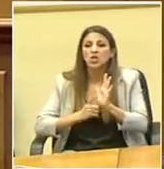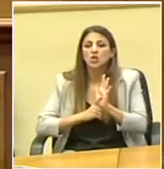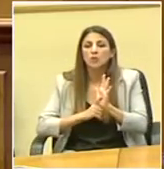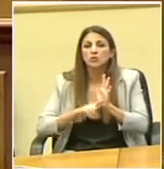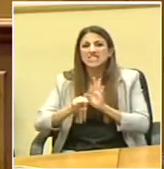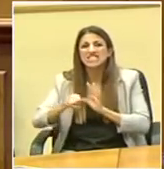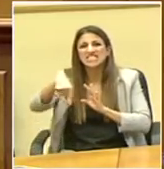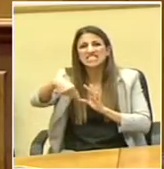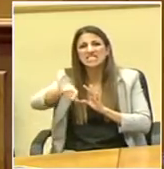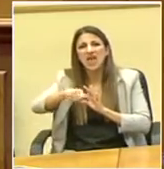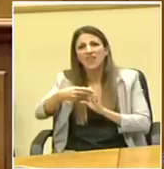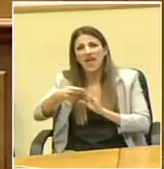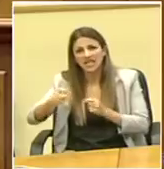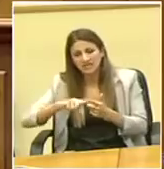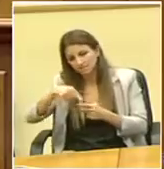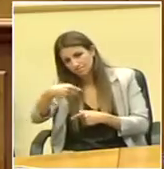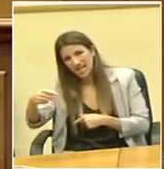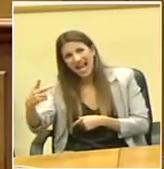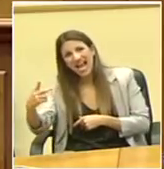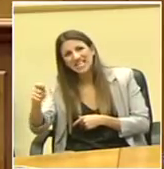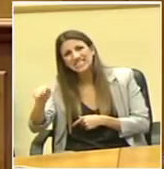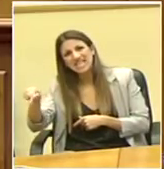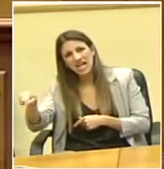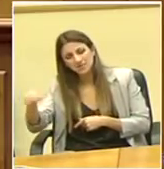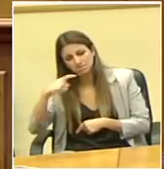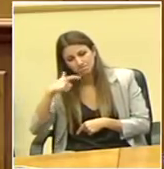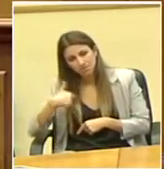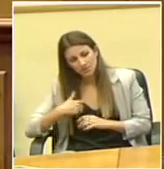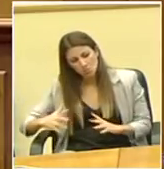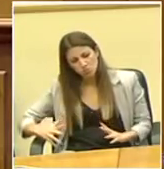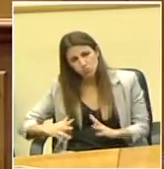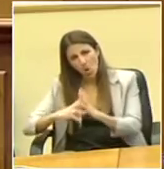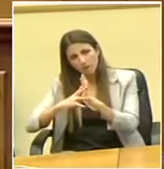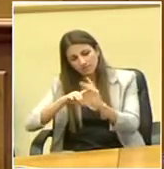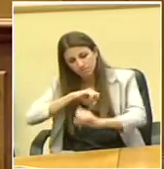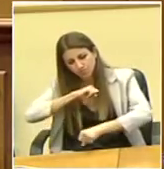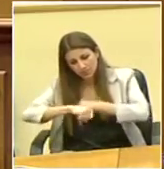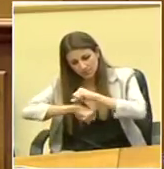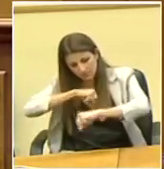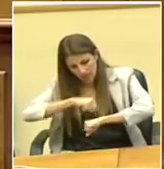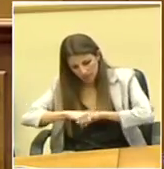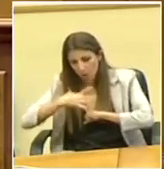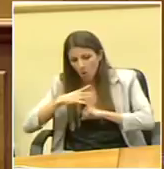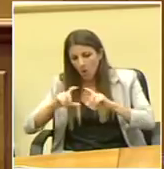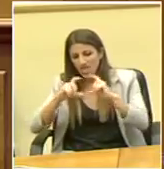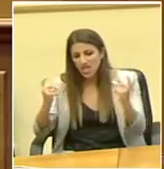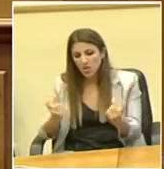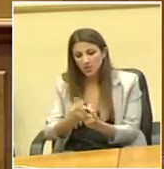Σταθάκη-Κατσέλη πολεμήσαμε για οικογένειες που έχουν